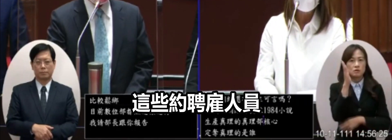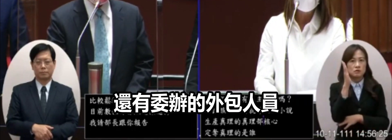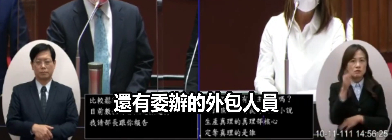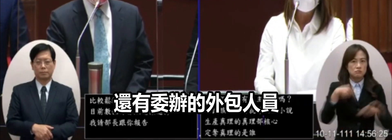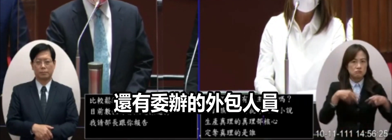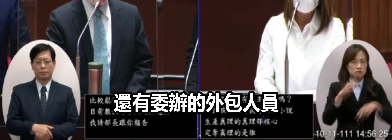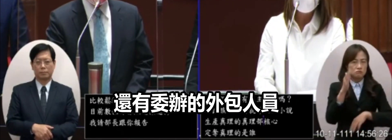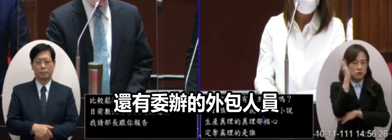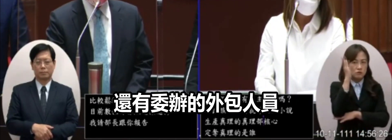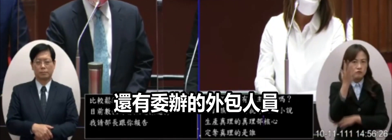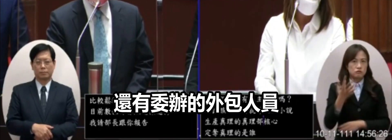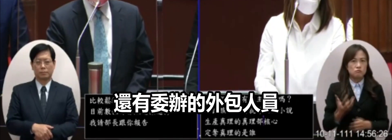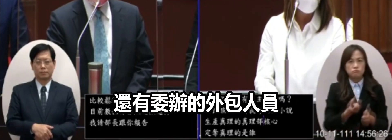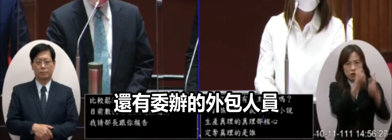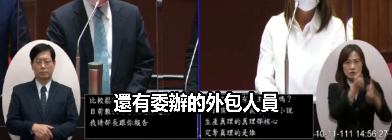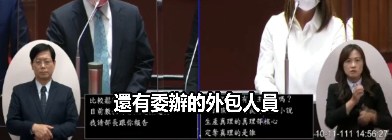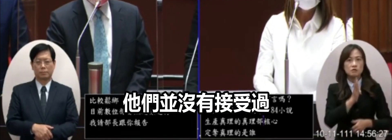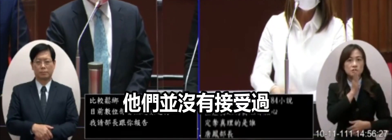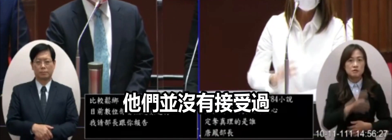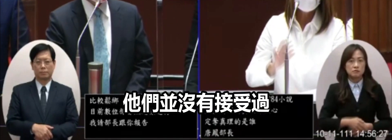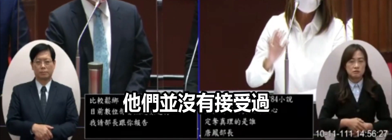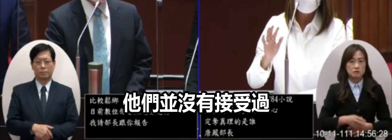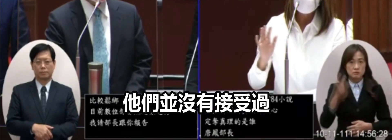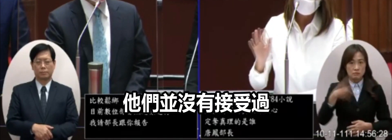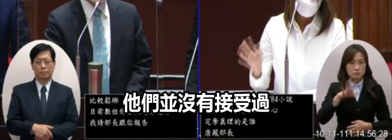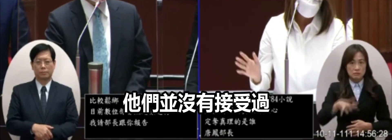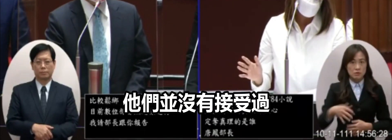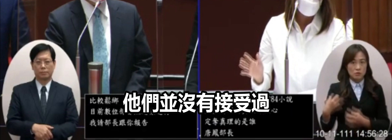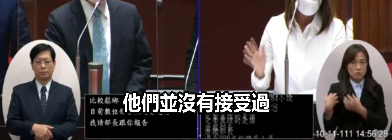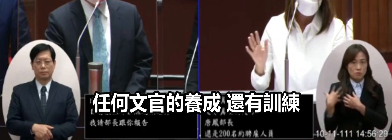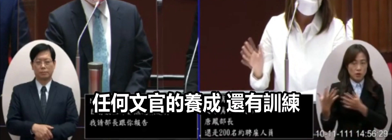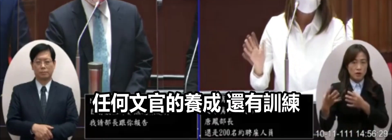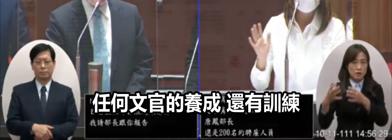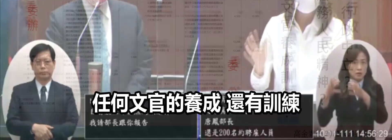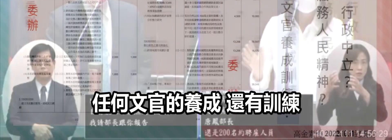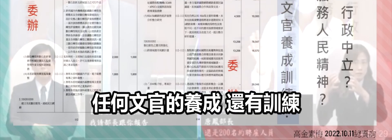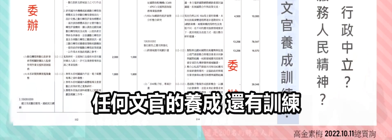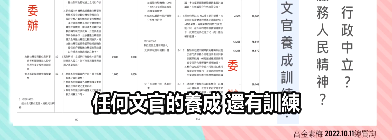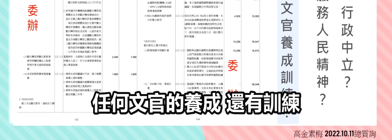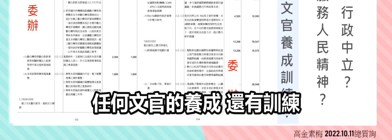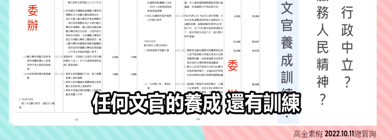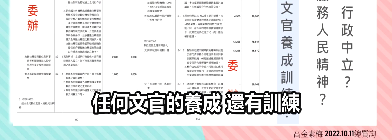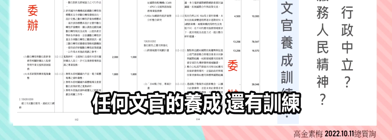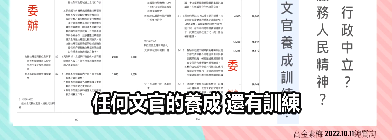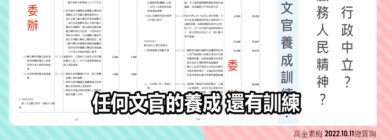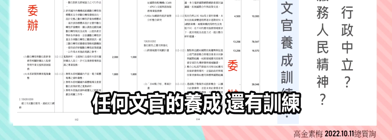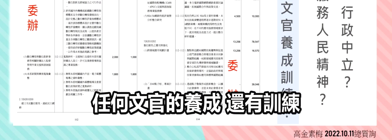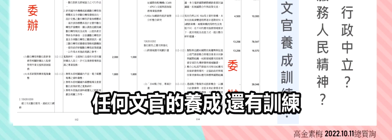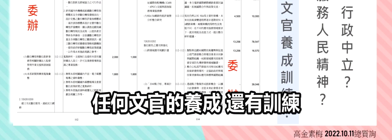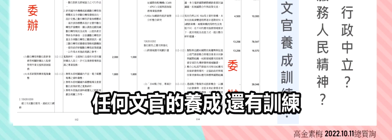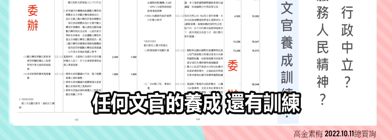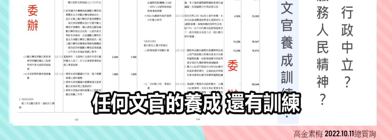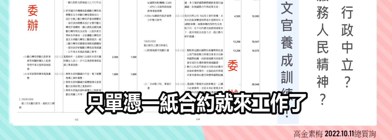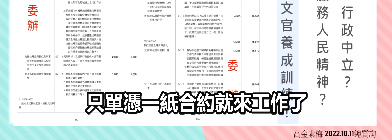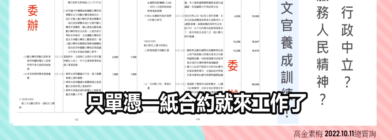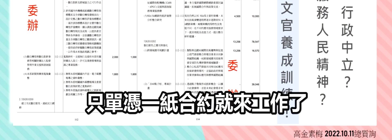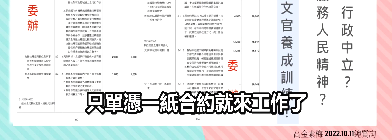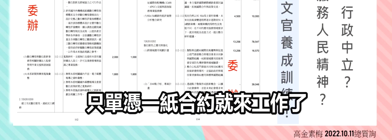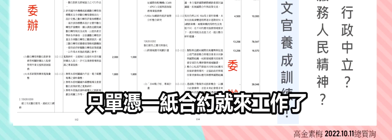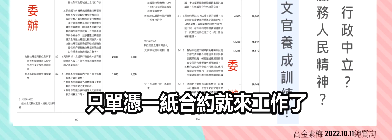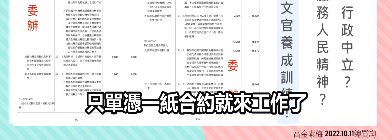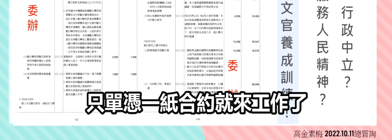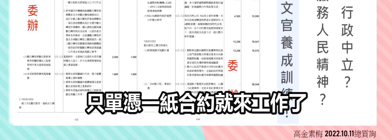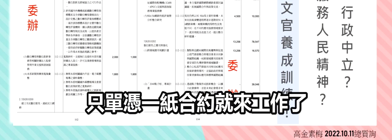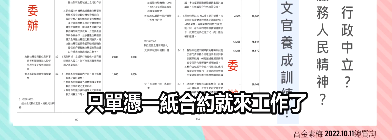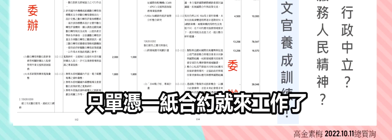雇人员还有委办的外包人员，他们并没有接受过任何文官的养成还有训练，只单